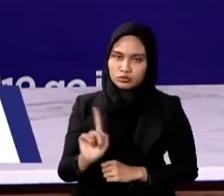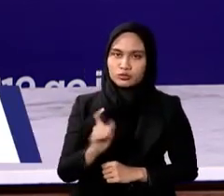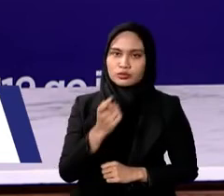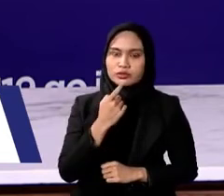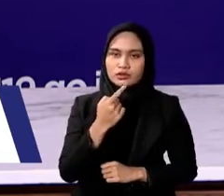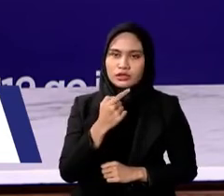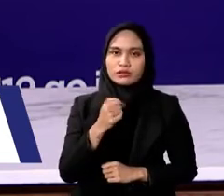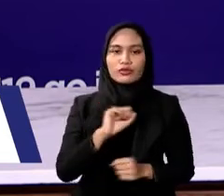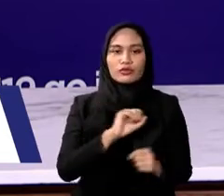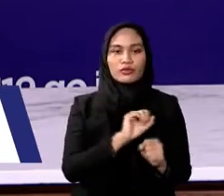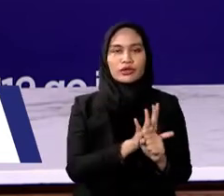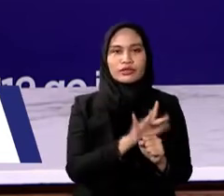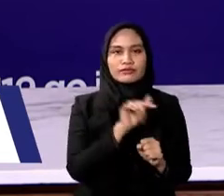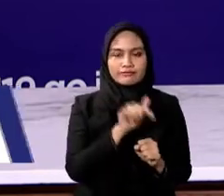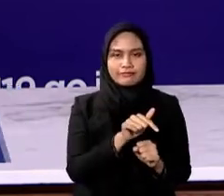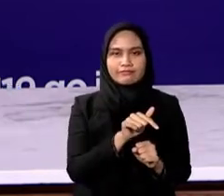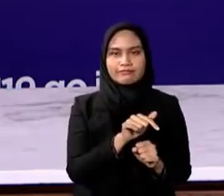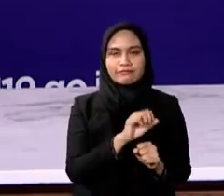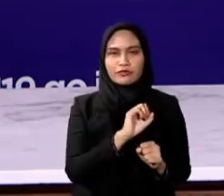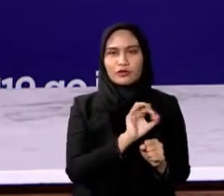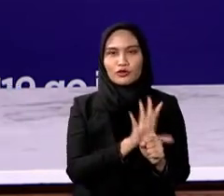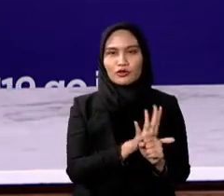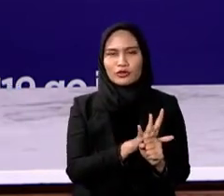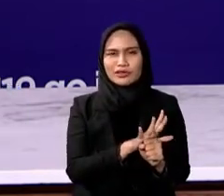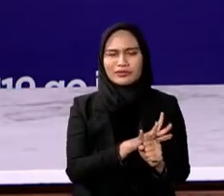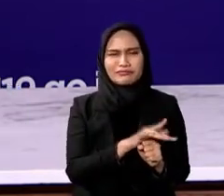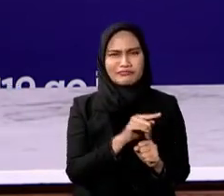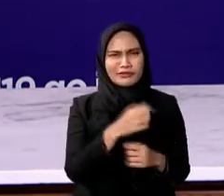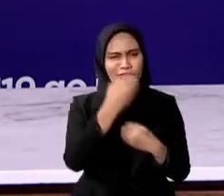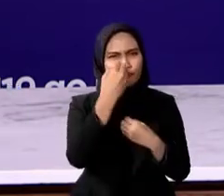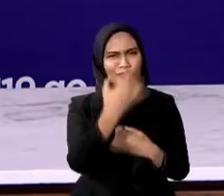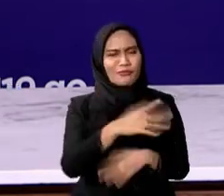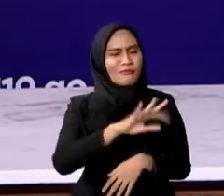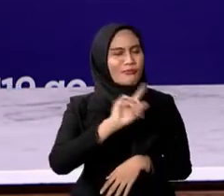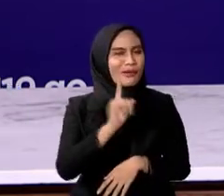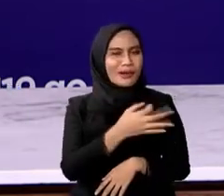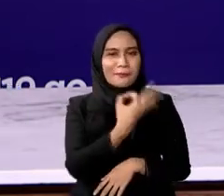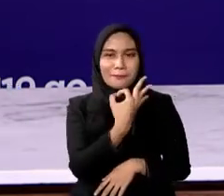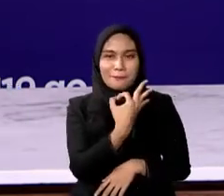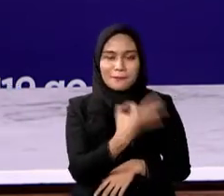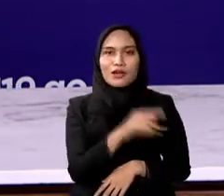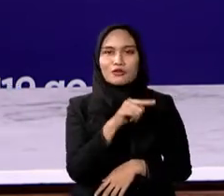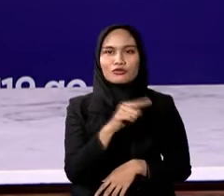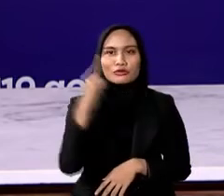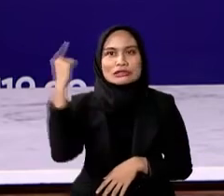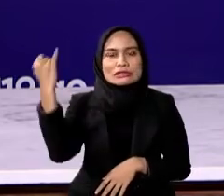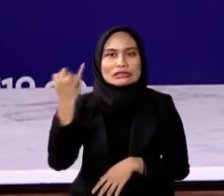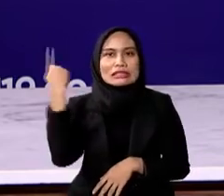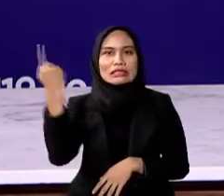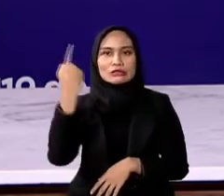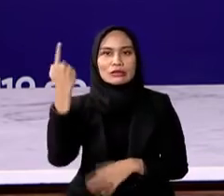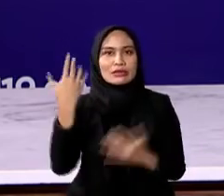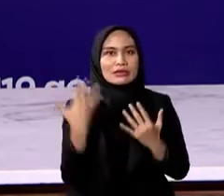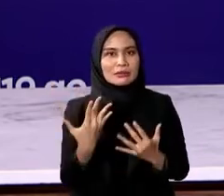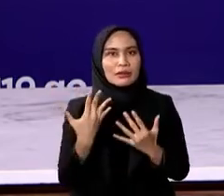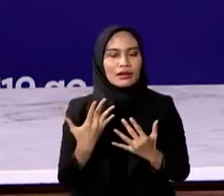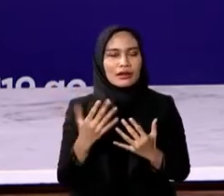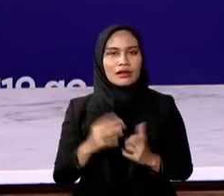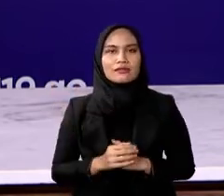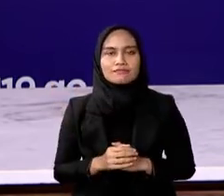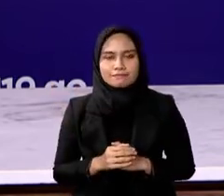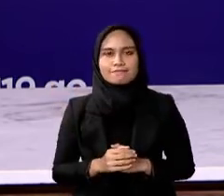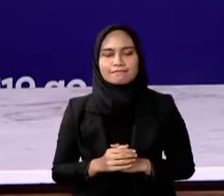perkembangan terakhir terkait isu COVID-19 terbaru di lingkup internasional. Telah